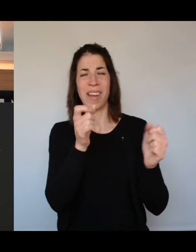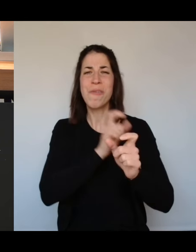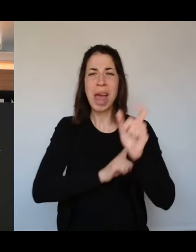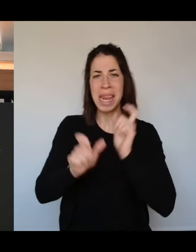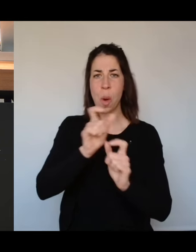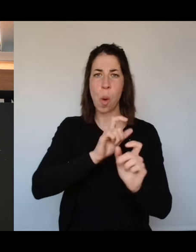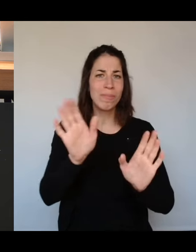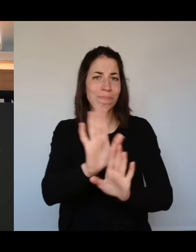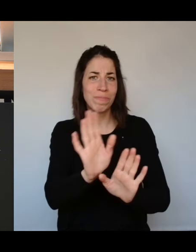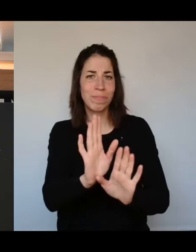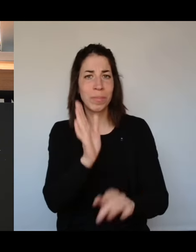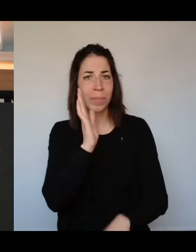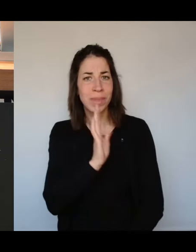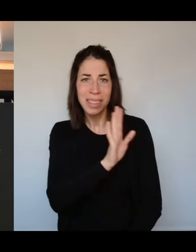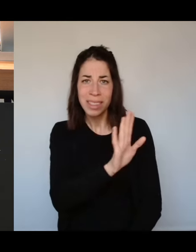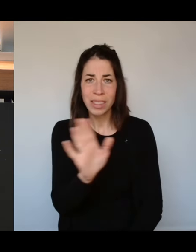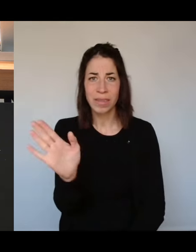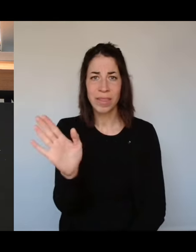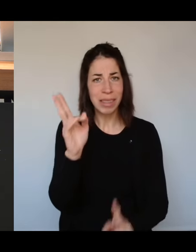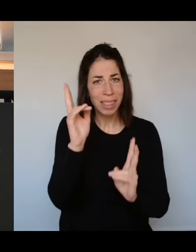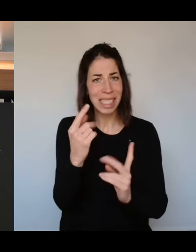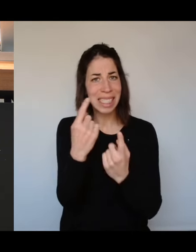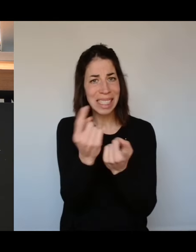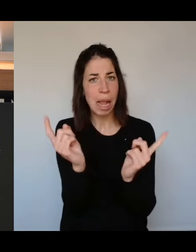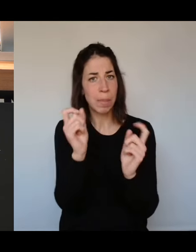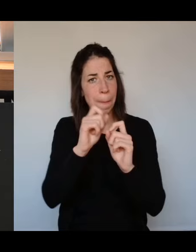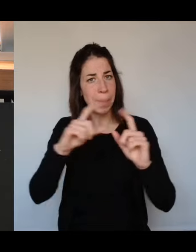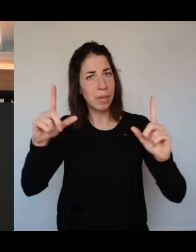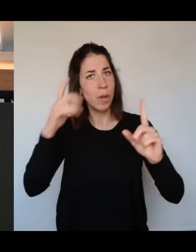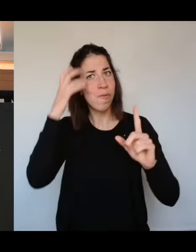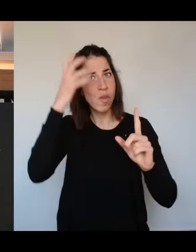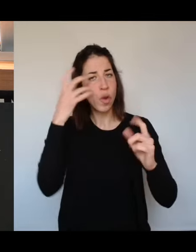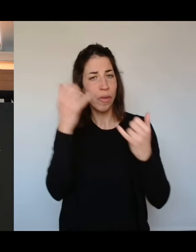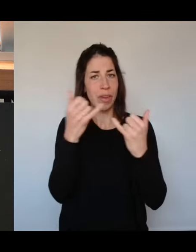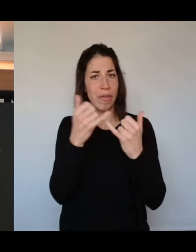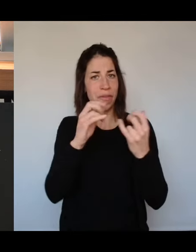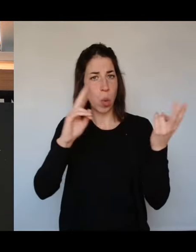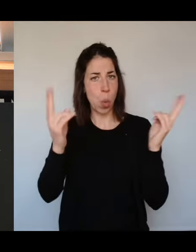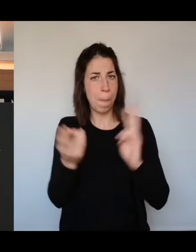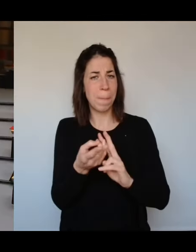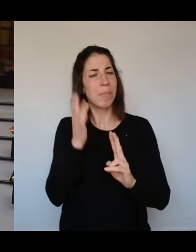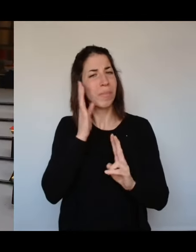kann. Kommen Sie zur Vernunft, lassen Sie uns zusammenarbeiten. Vielen Dank.